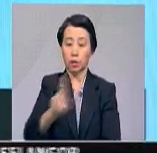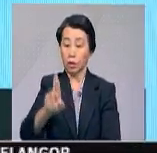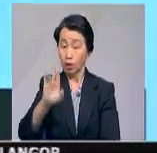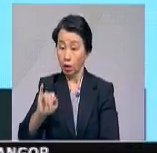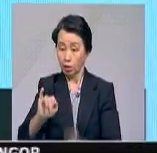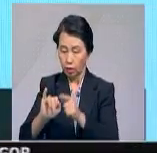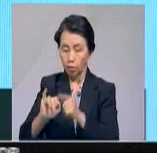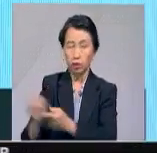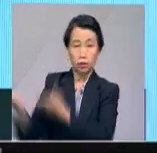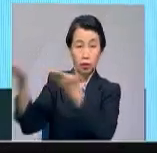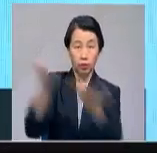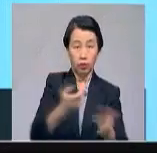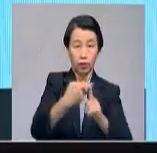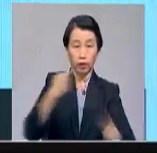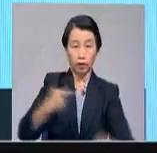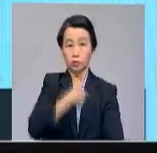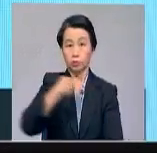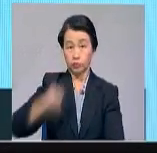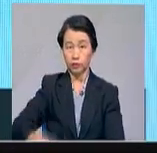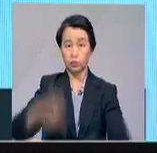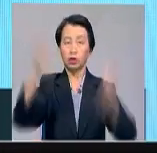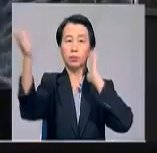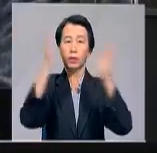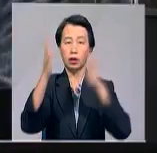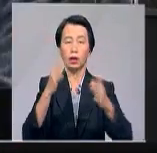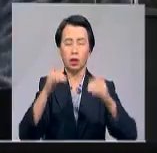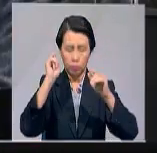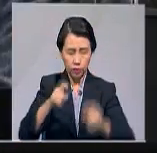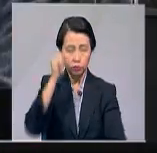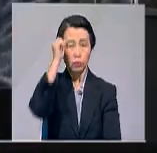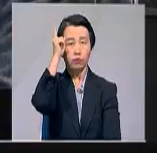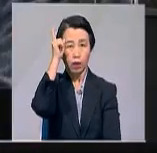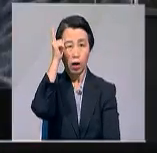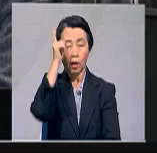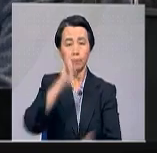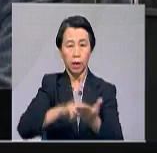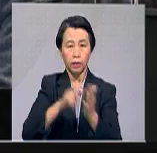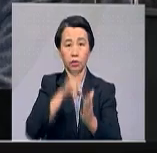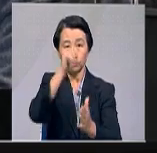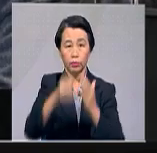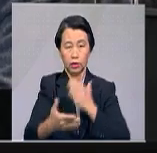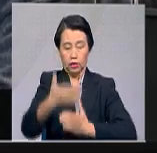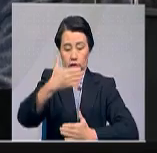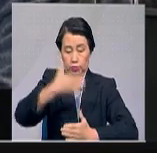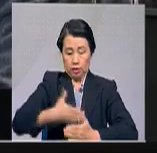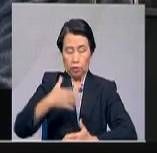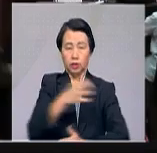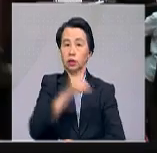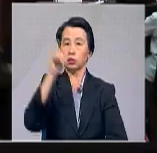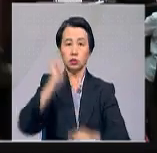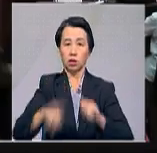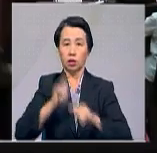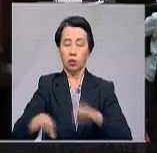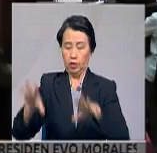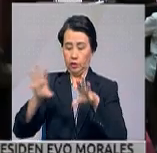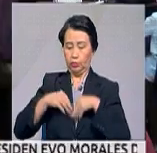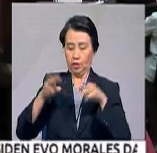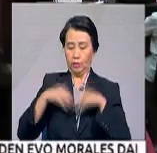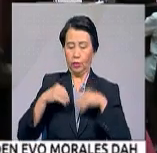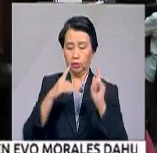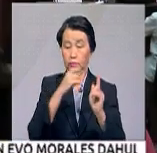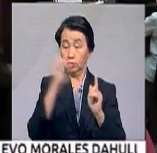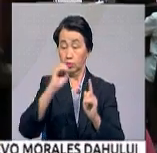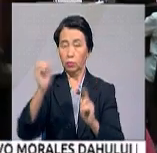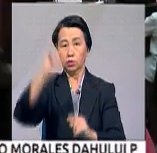yang dibawa negara berkenaan. Malaysia juga perlu memahami maksud sebenar di sebaliknya dan tidak boleh menerima